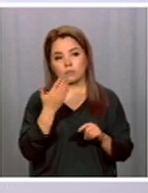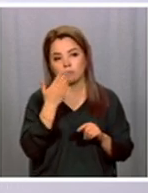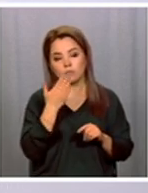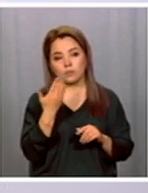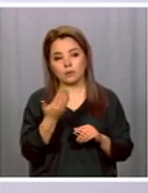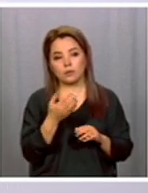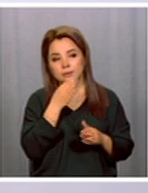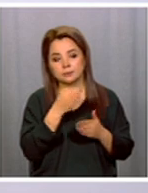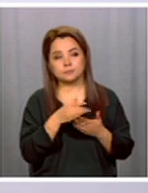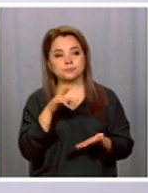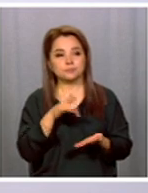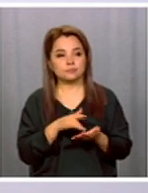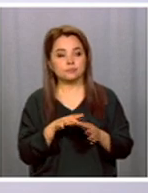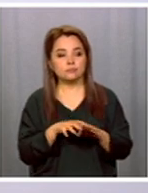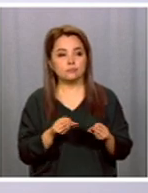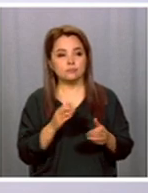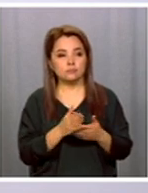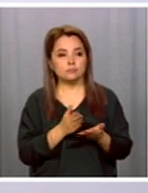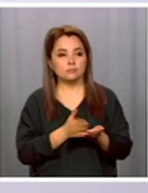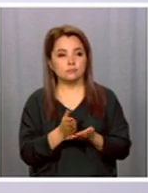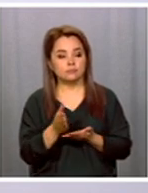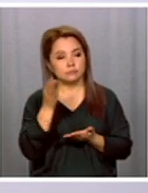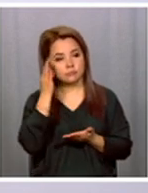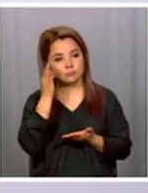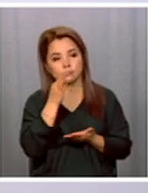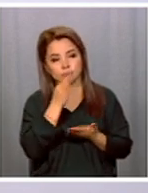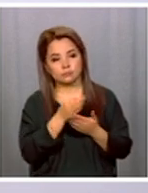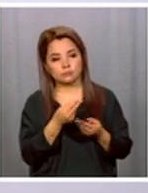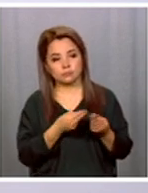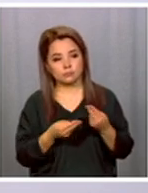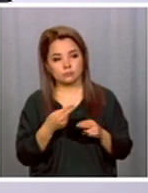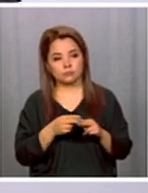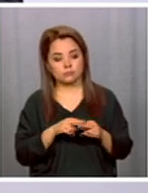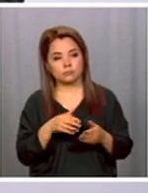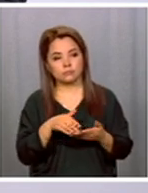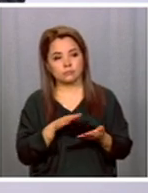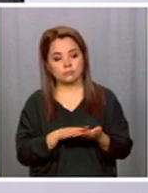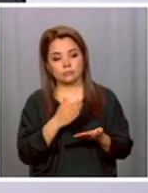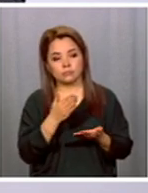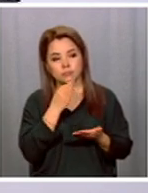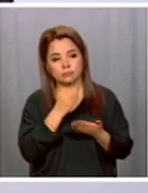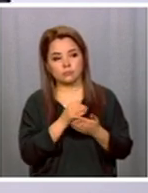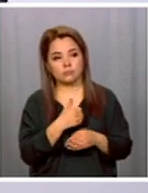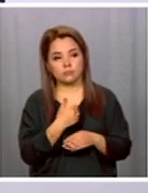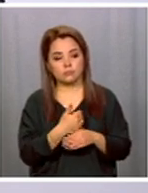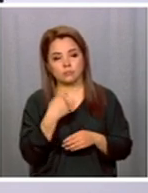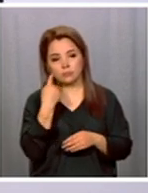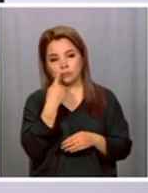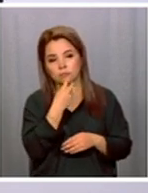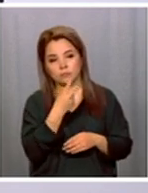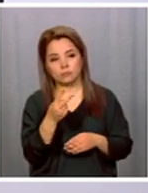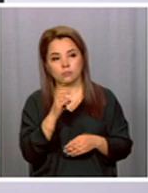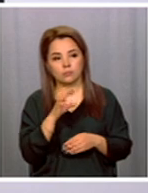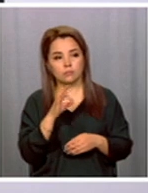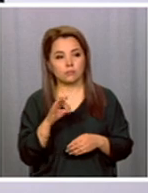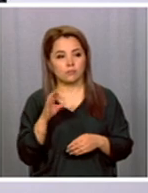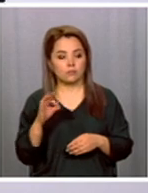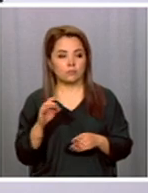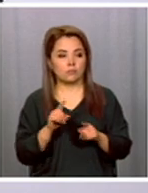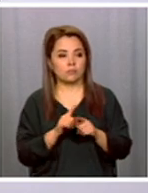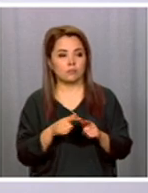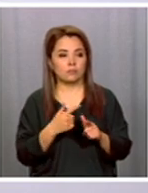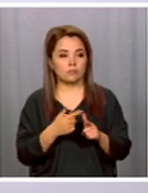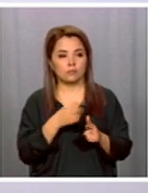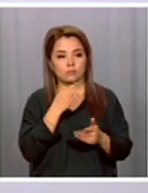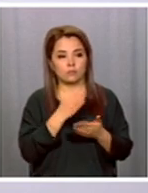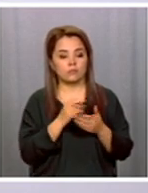оның центрін басып өтетін түзу сызықты біз бас оптикалық ось дейміз. Оны қысқаша БОО деп те